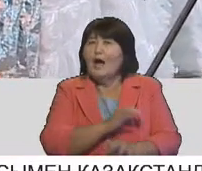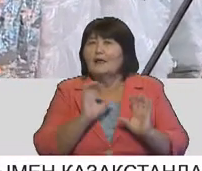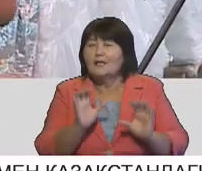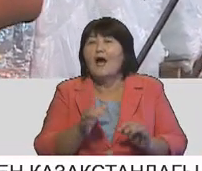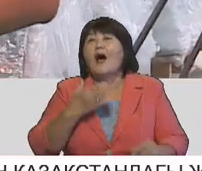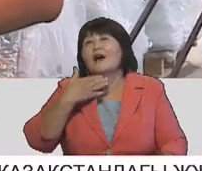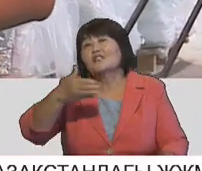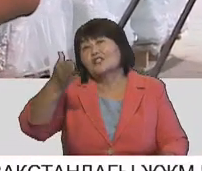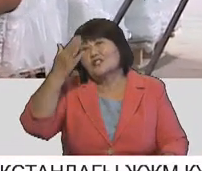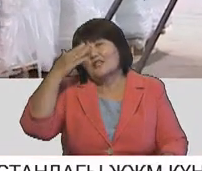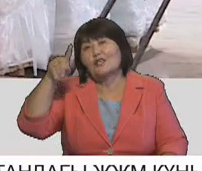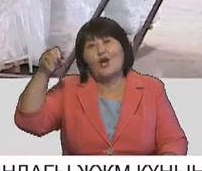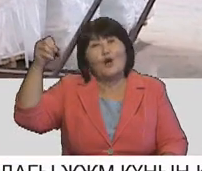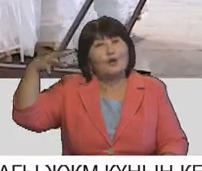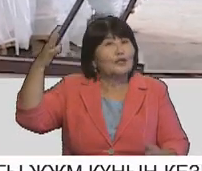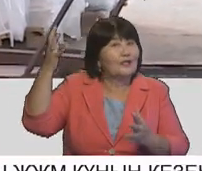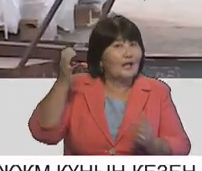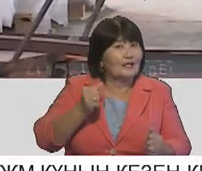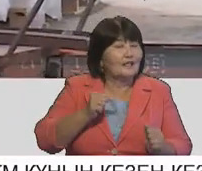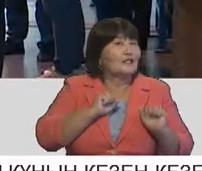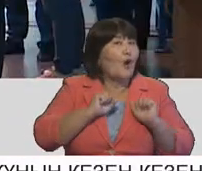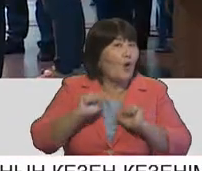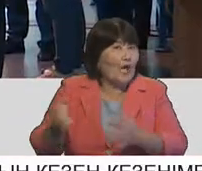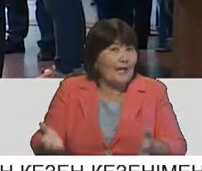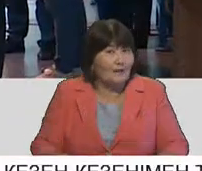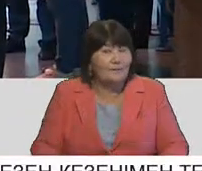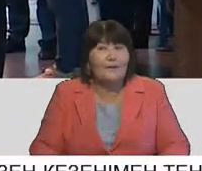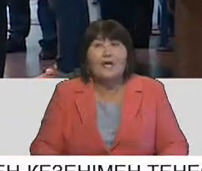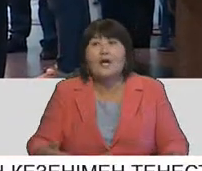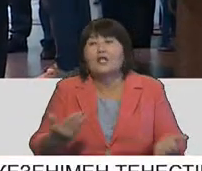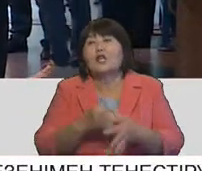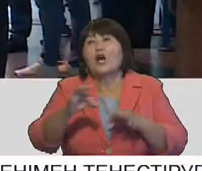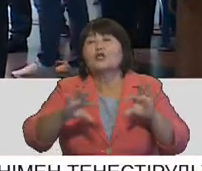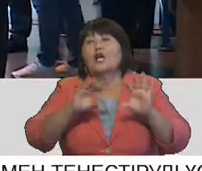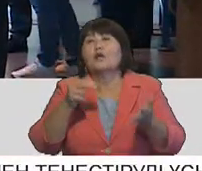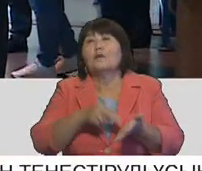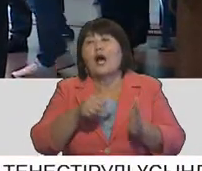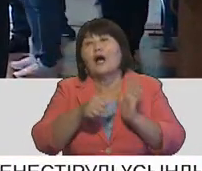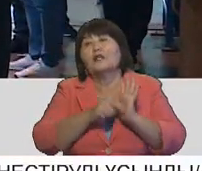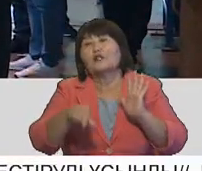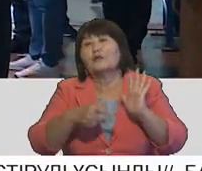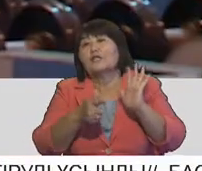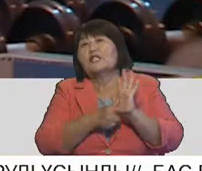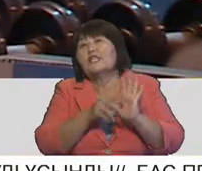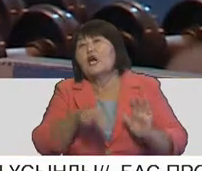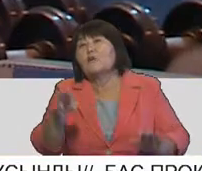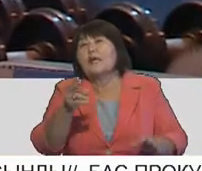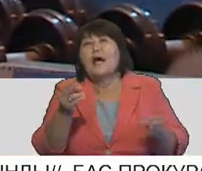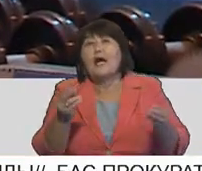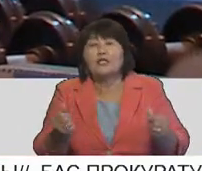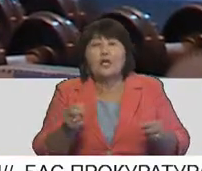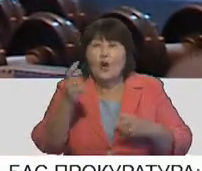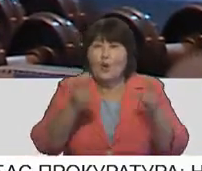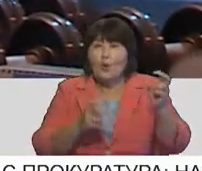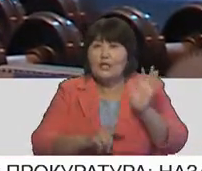ал жазда күн радиациясынан қорғайды. Жаңа жобаның жалпы құны 6,7 миллиард теңге. Өндіріс